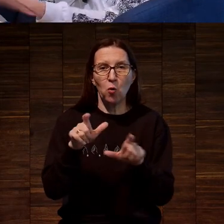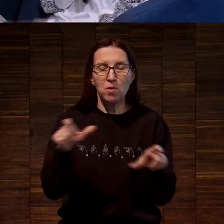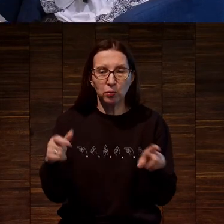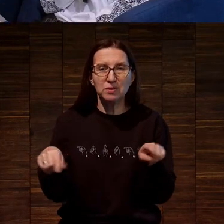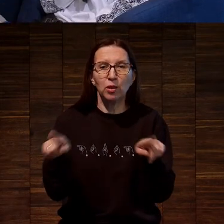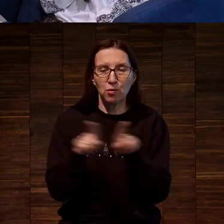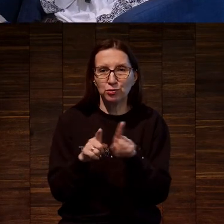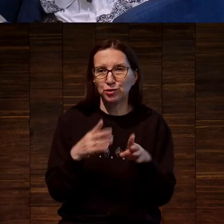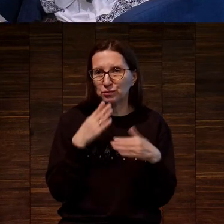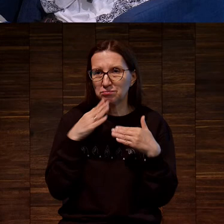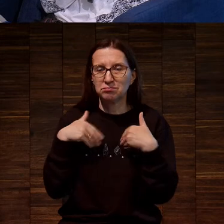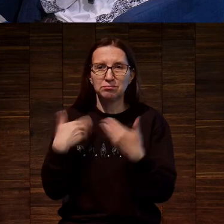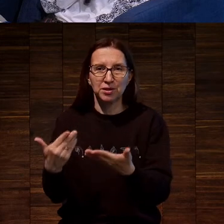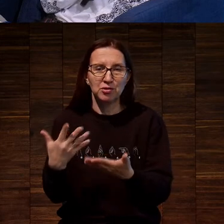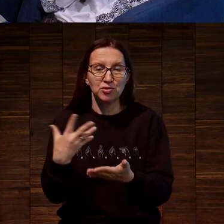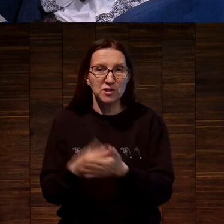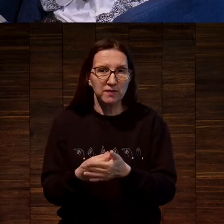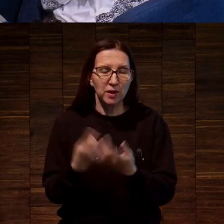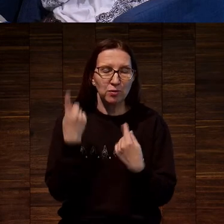зрителем. Вот.